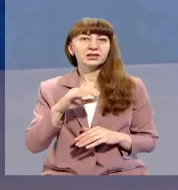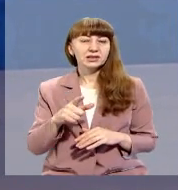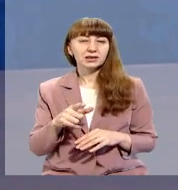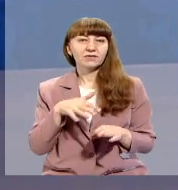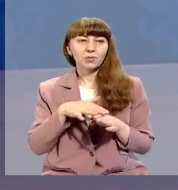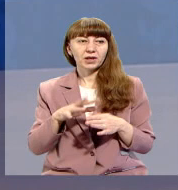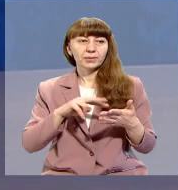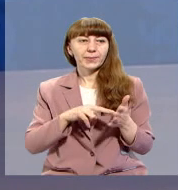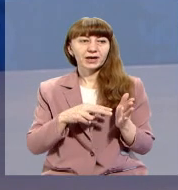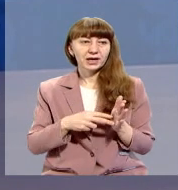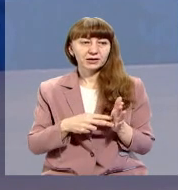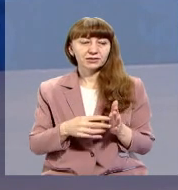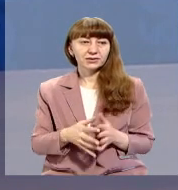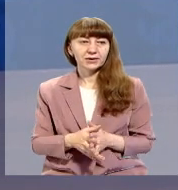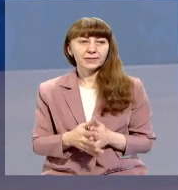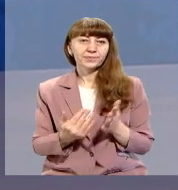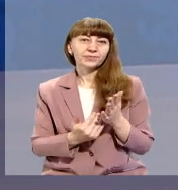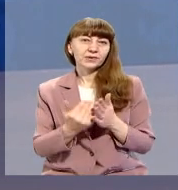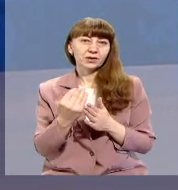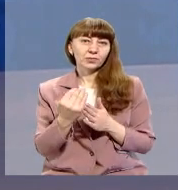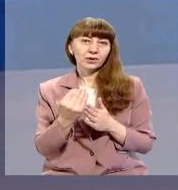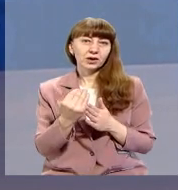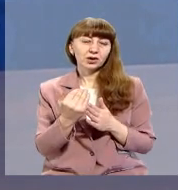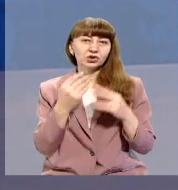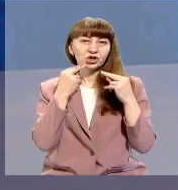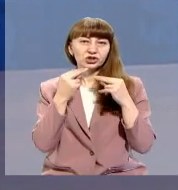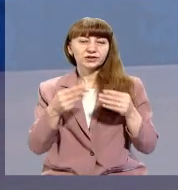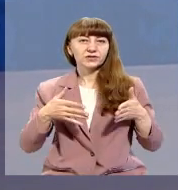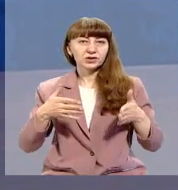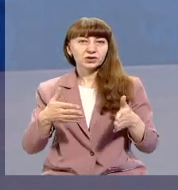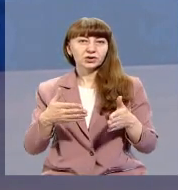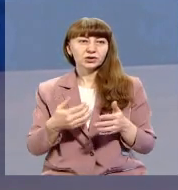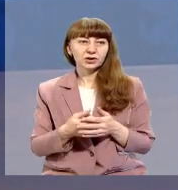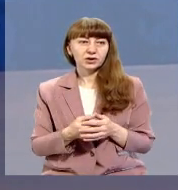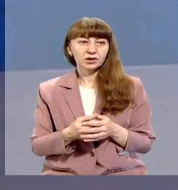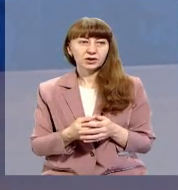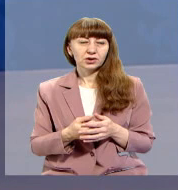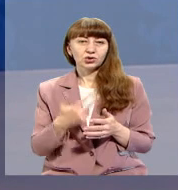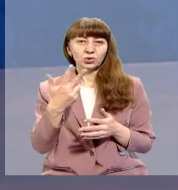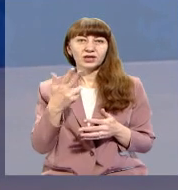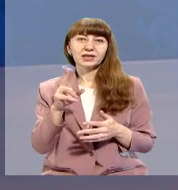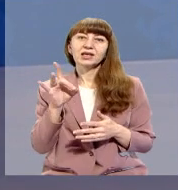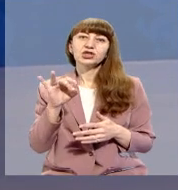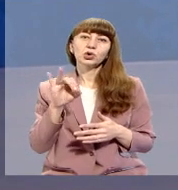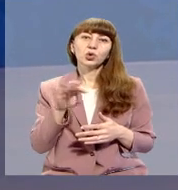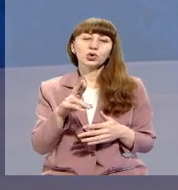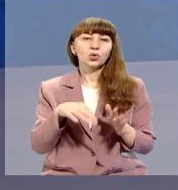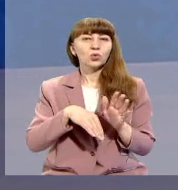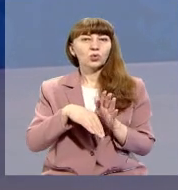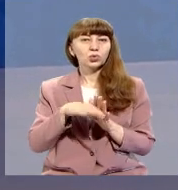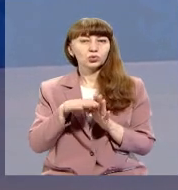реализация данного проекта повысила характеристи автодороги технической категории уличи